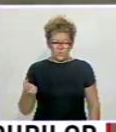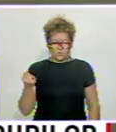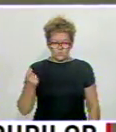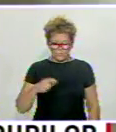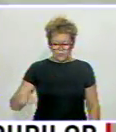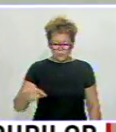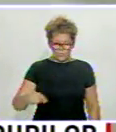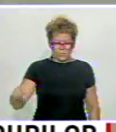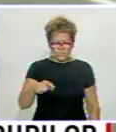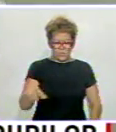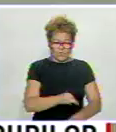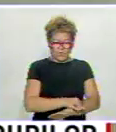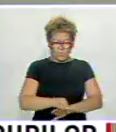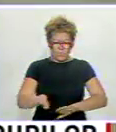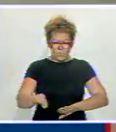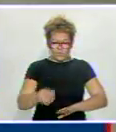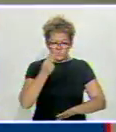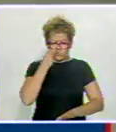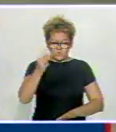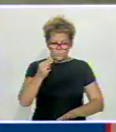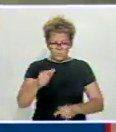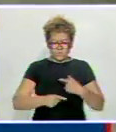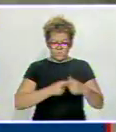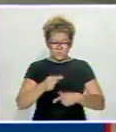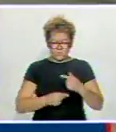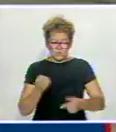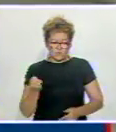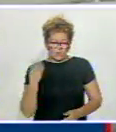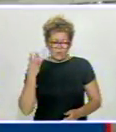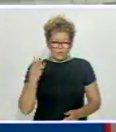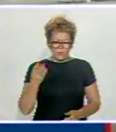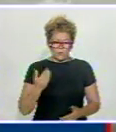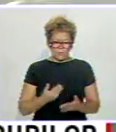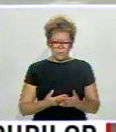pietoni face parte dintr-un proiect amplu ce prevede modernizarea cetății Suchidava